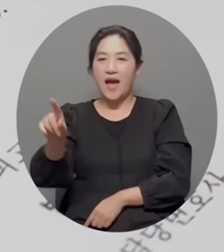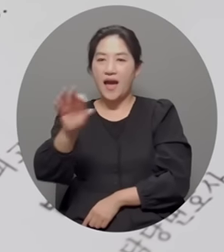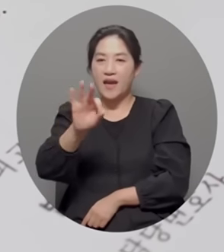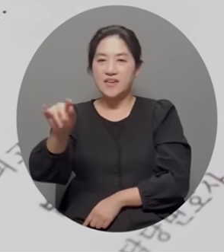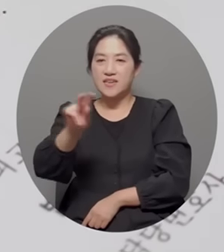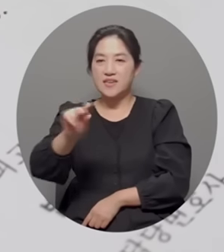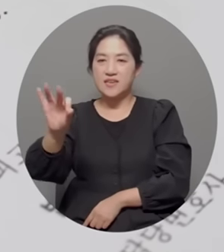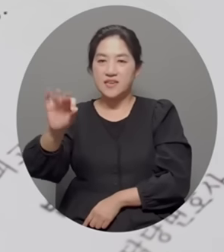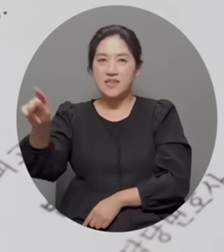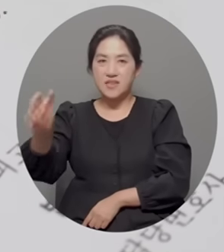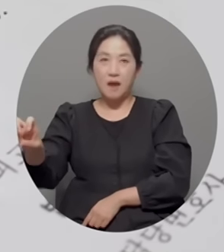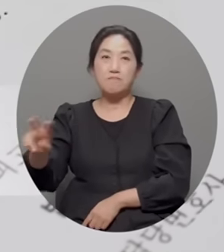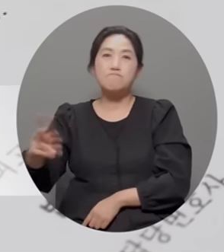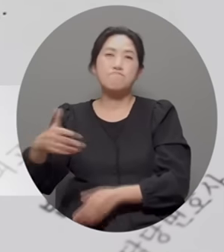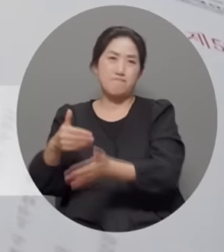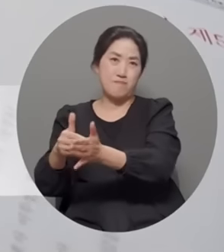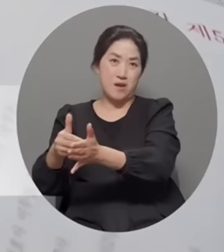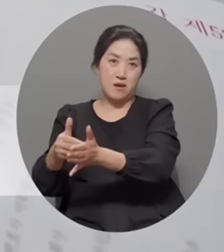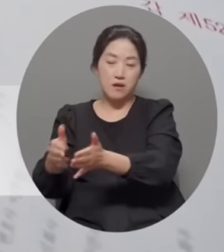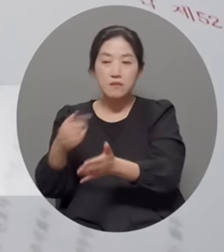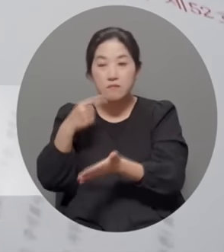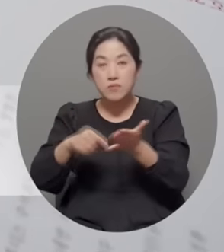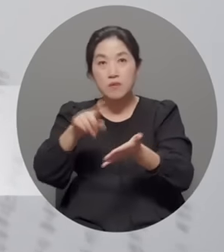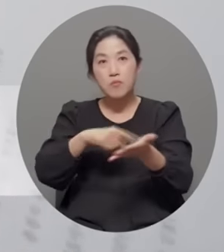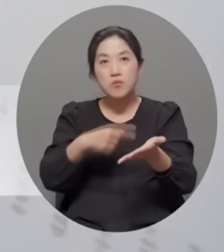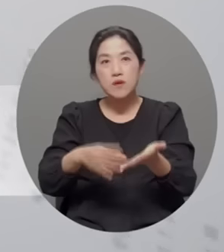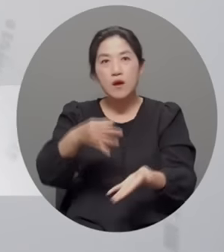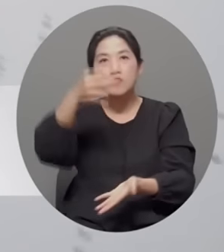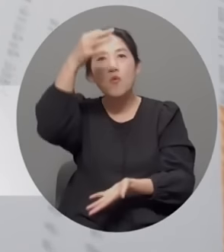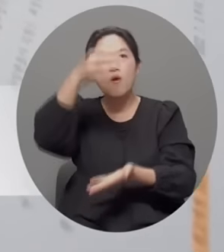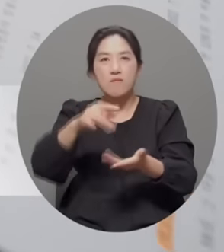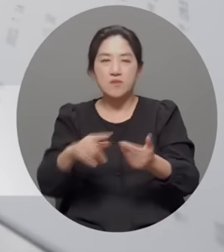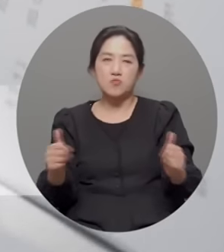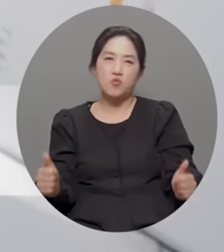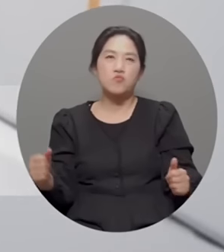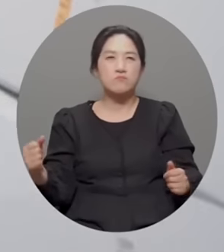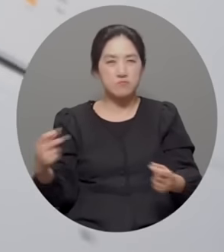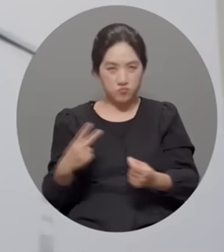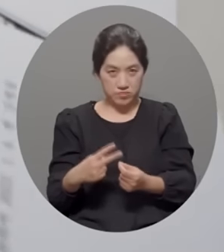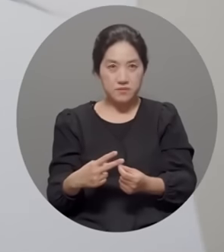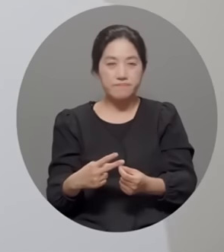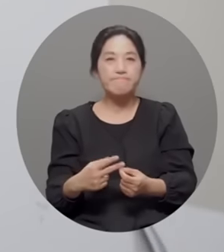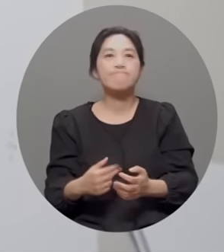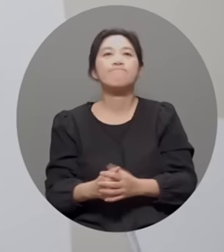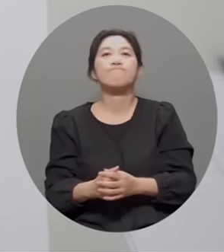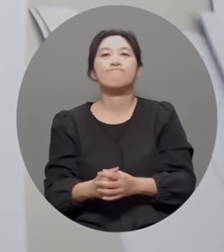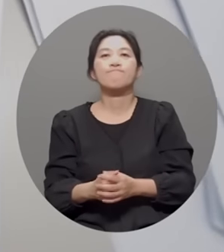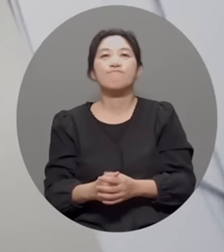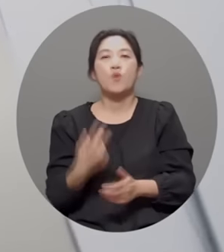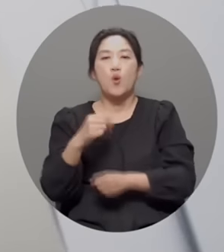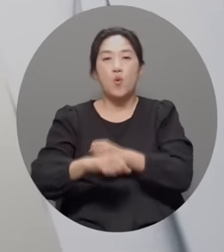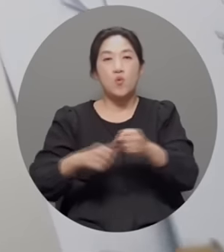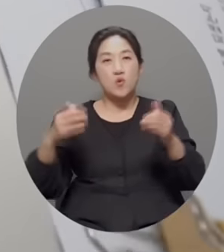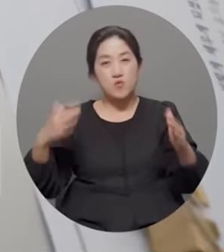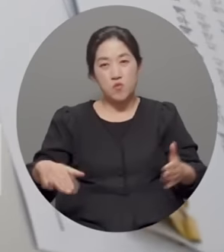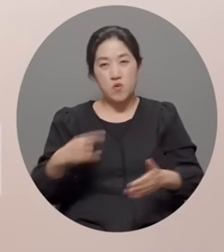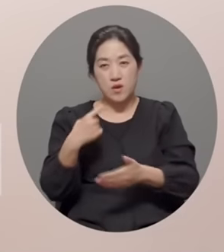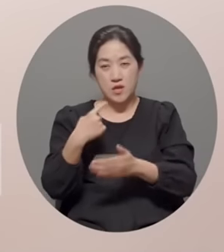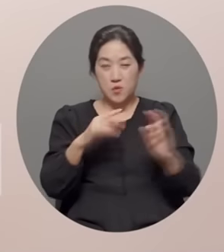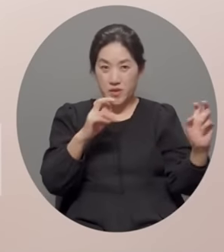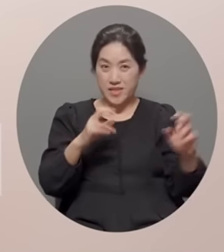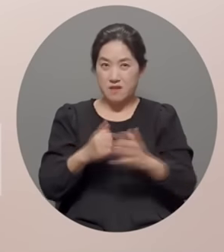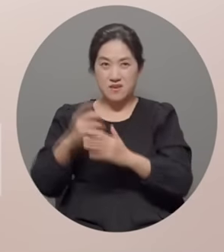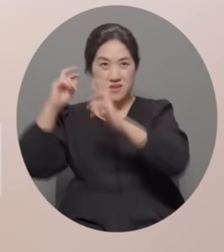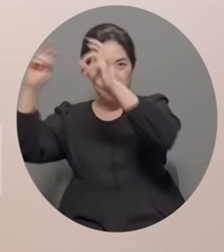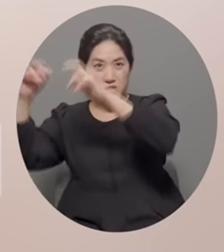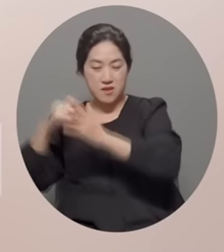보였습니다. 그런데 이번엔 피해보상 규모를 두고 소송이 이어졌습니다. 그렇게 지난 5년간 두 업체가 벌인